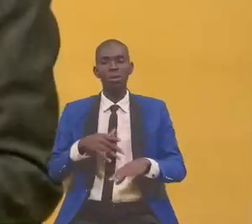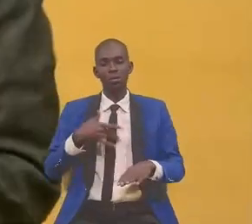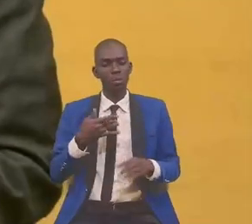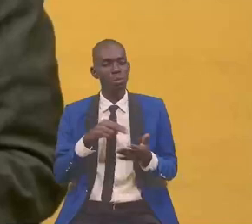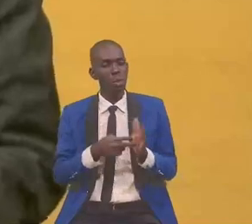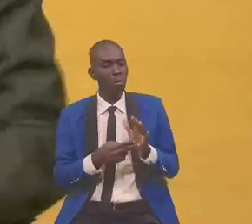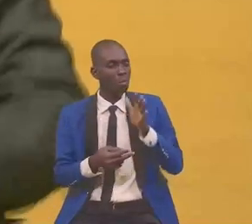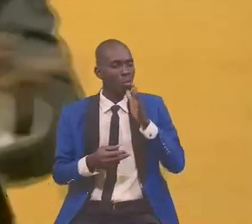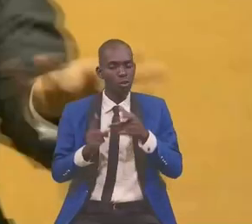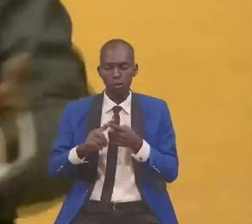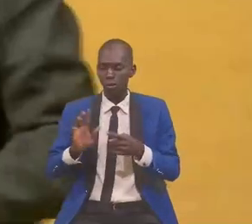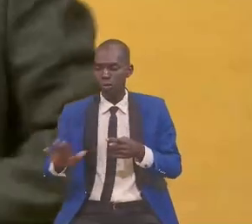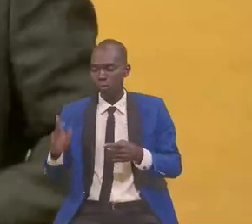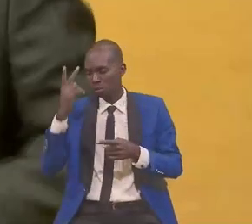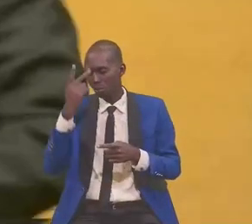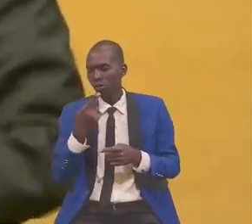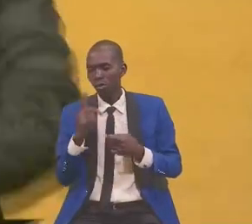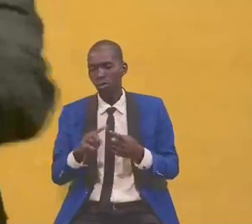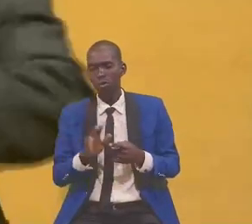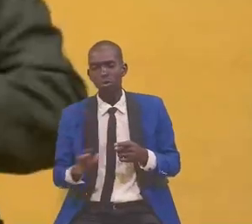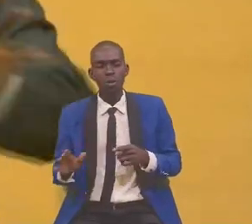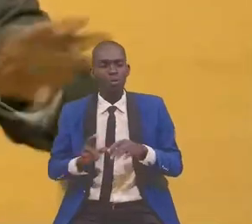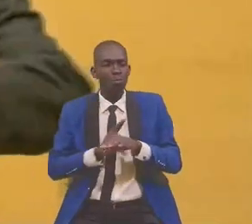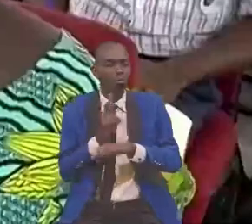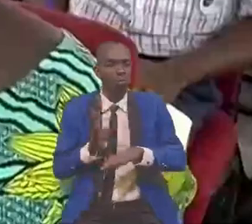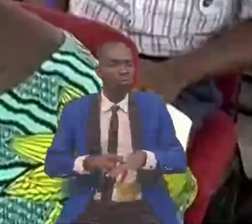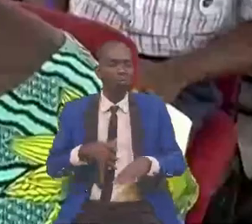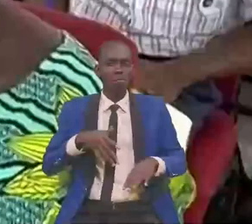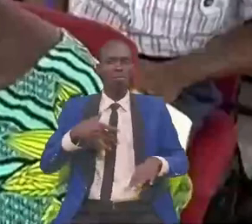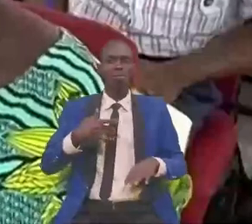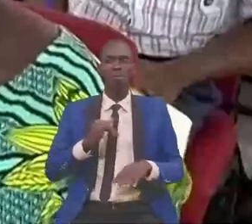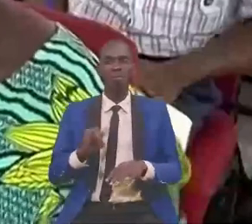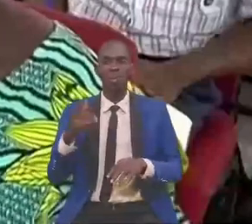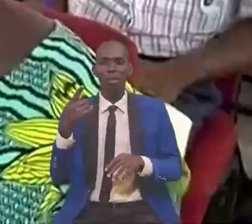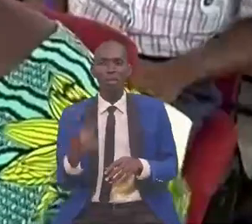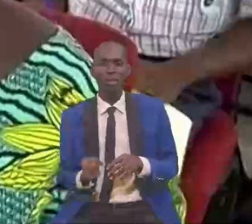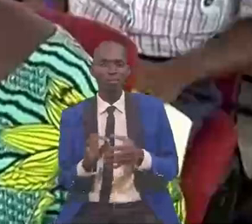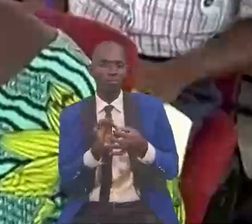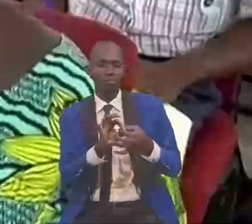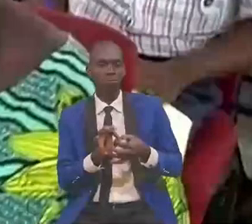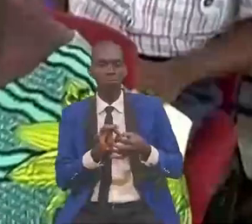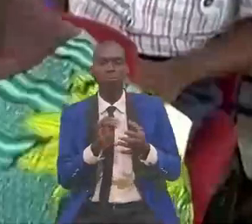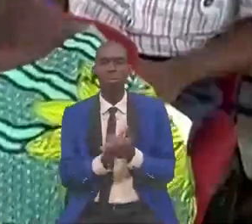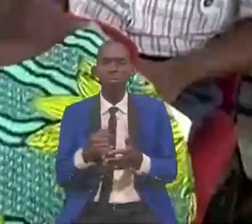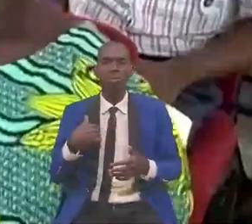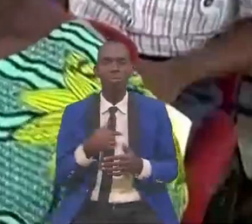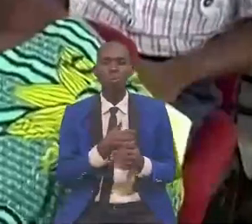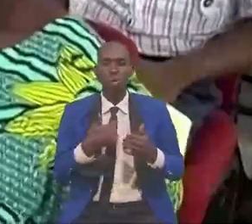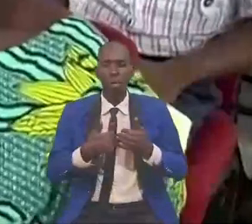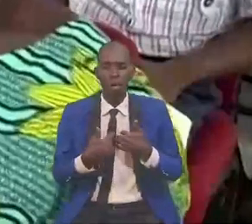aux enfants, l'affection naturelle. Dans les relations que nous avons, il dit même